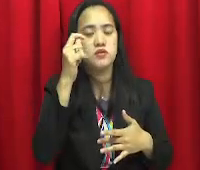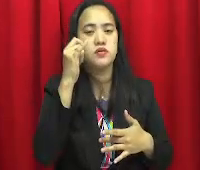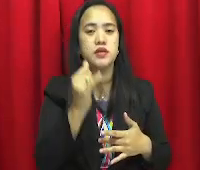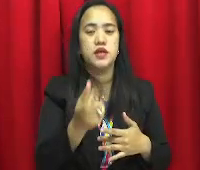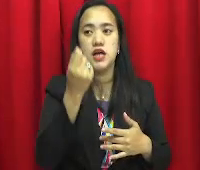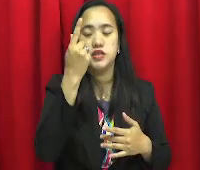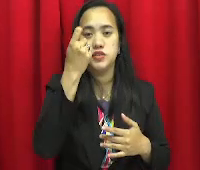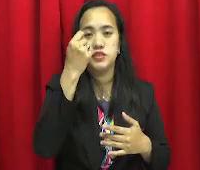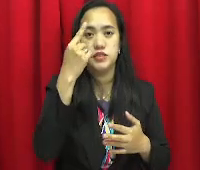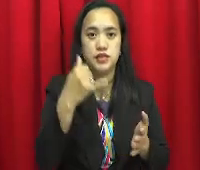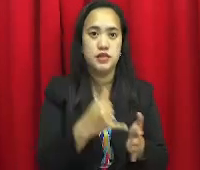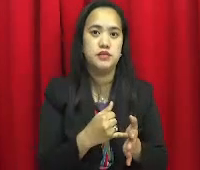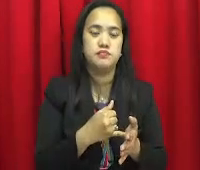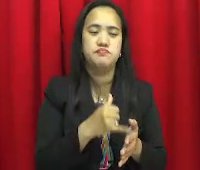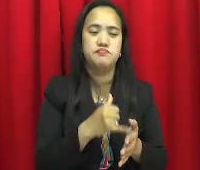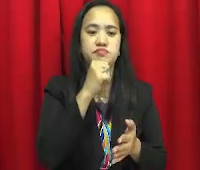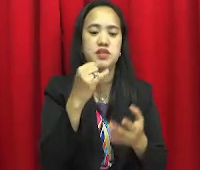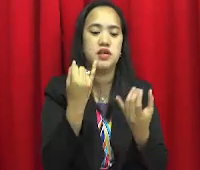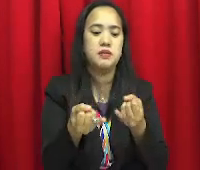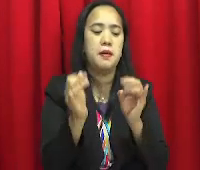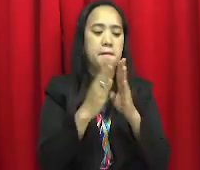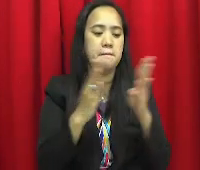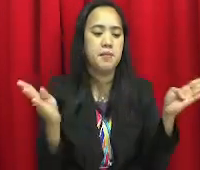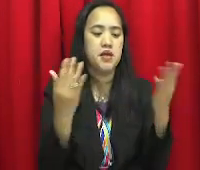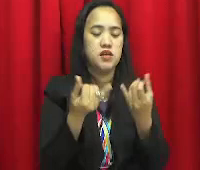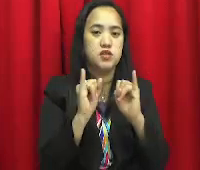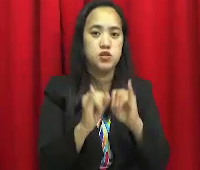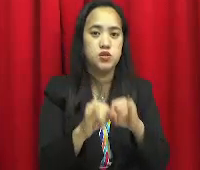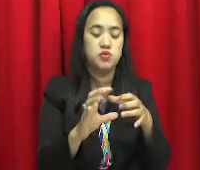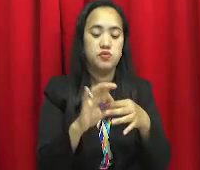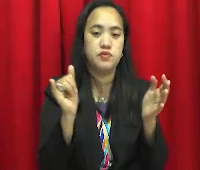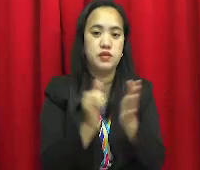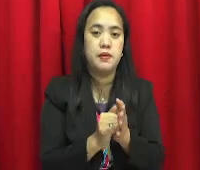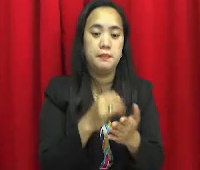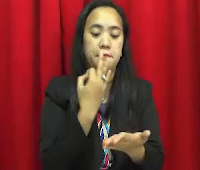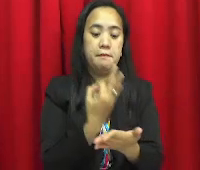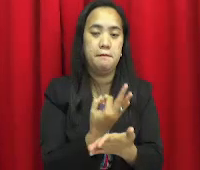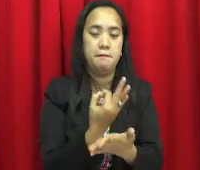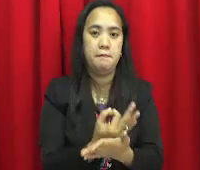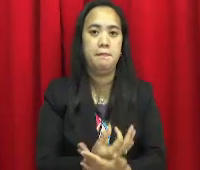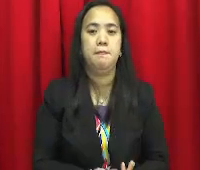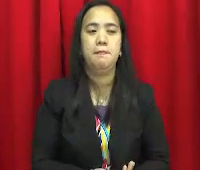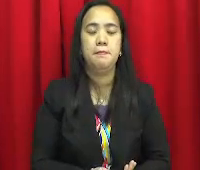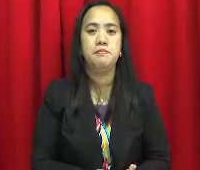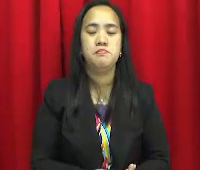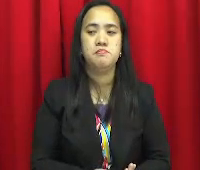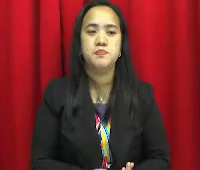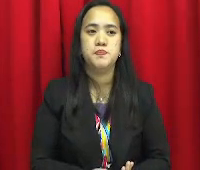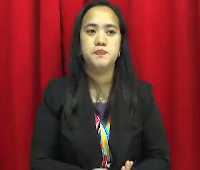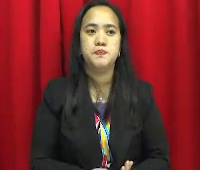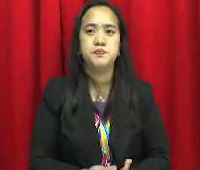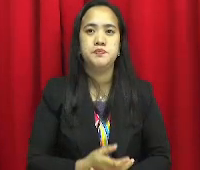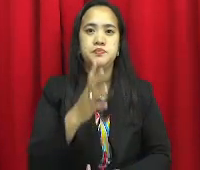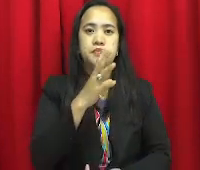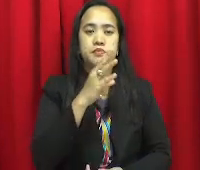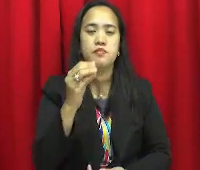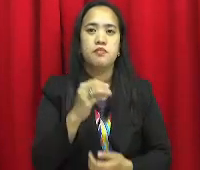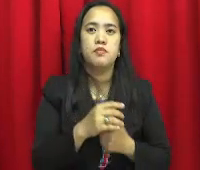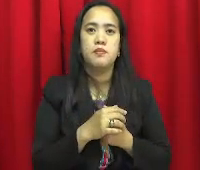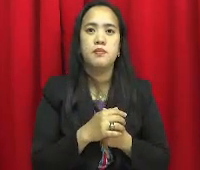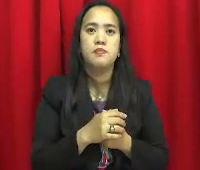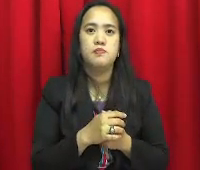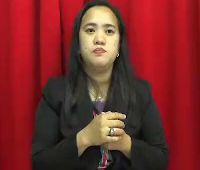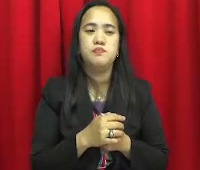Amen. Place eh. Hindi issue yung, you know, yung iba eh, pag maghumingi lang yung in-laws, ay grabe na kaagad. Parang papatay niya